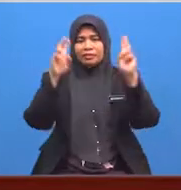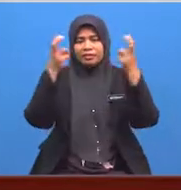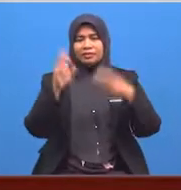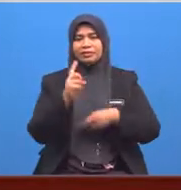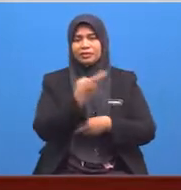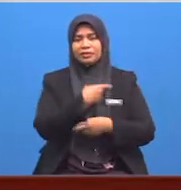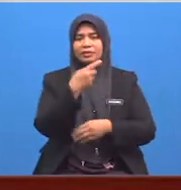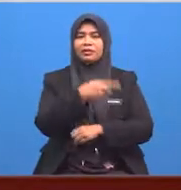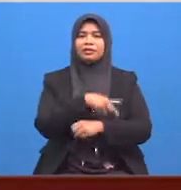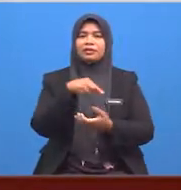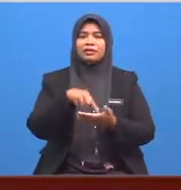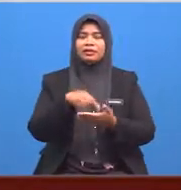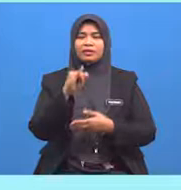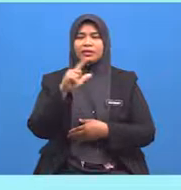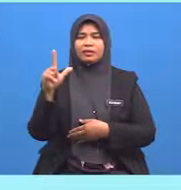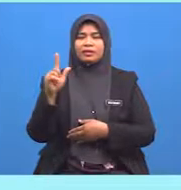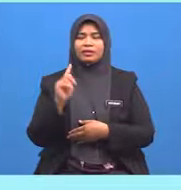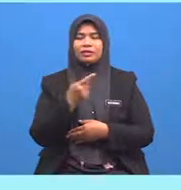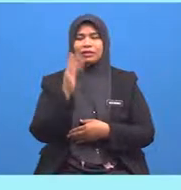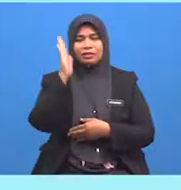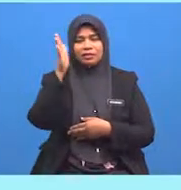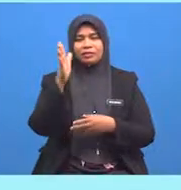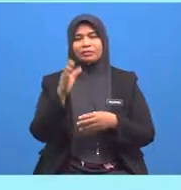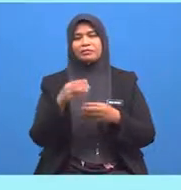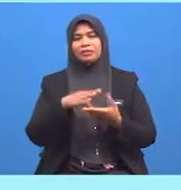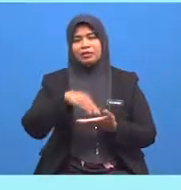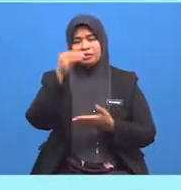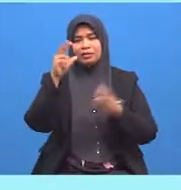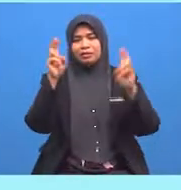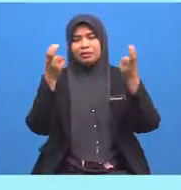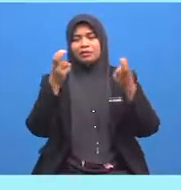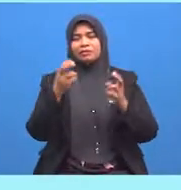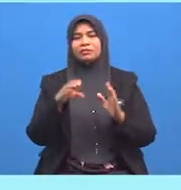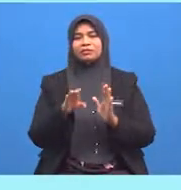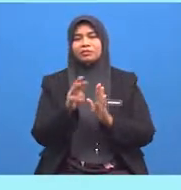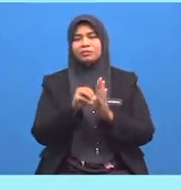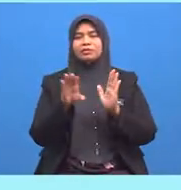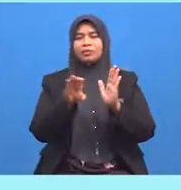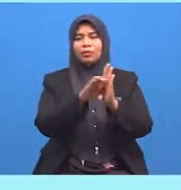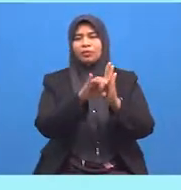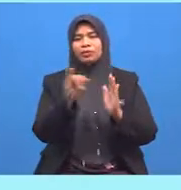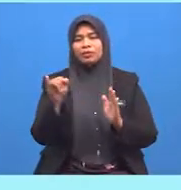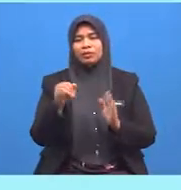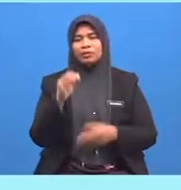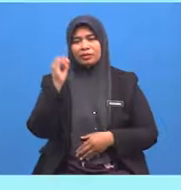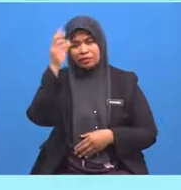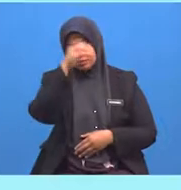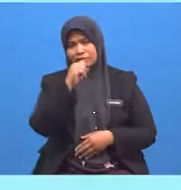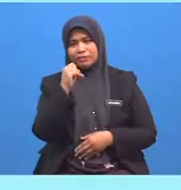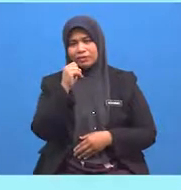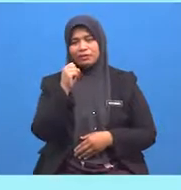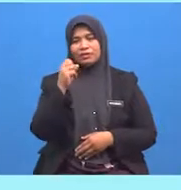kita akan mempelajari tajuk meneladani kepribadian Nabi Muhammad Shallallahu Alaihi Wasallam